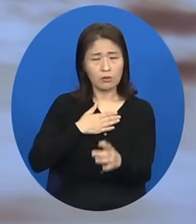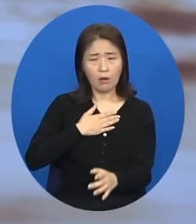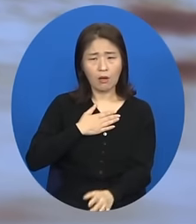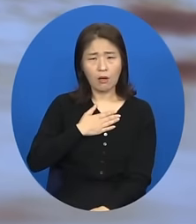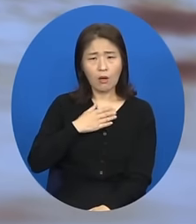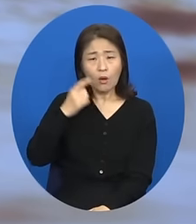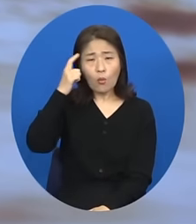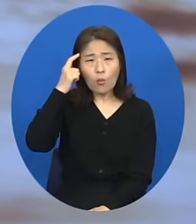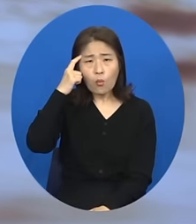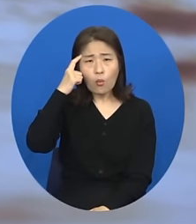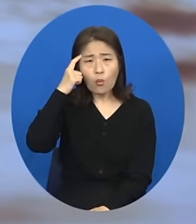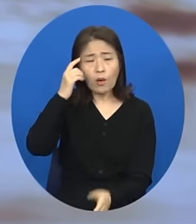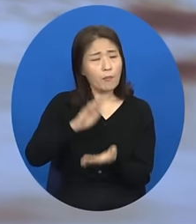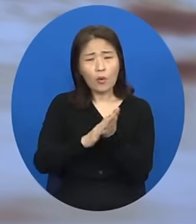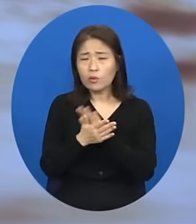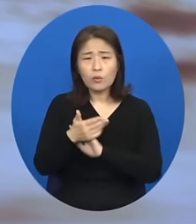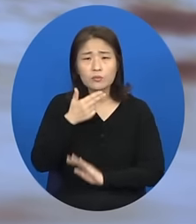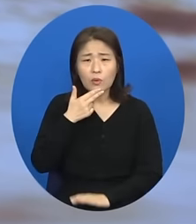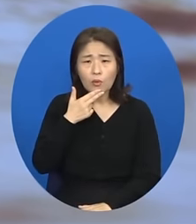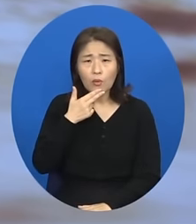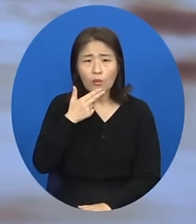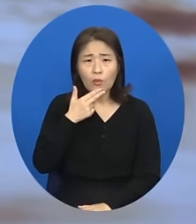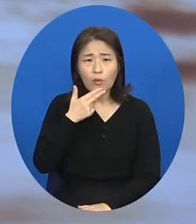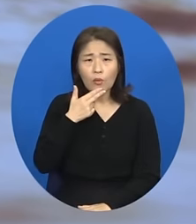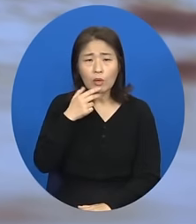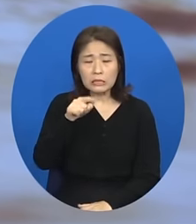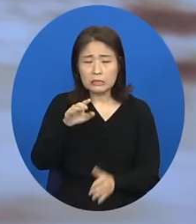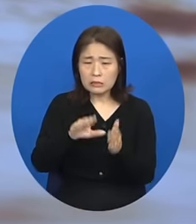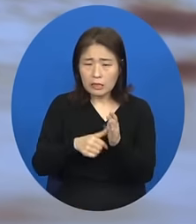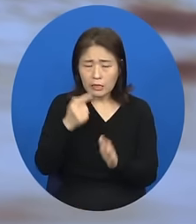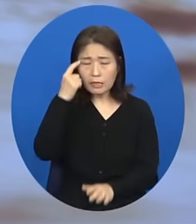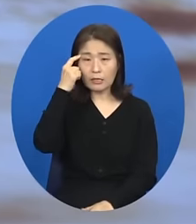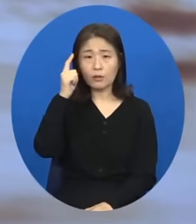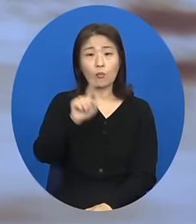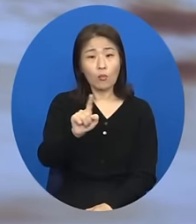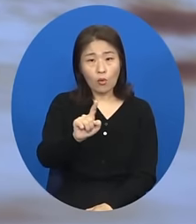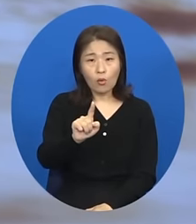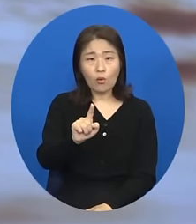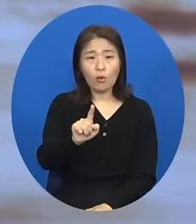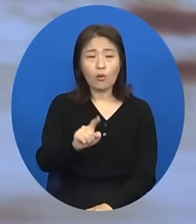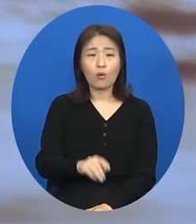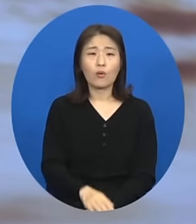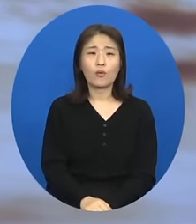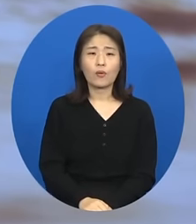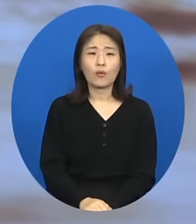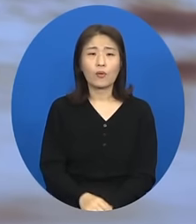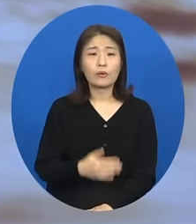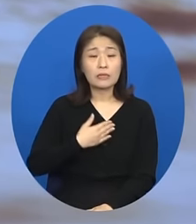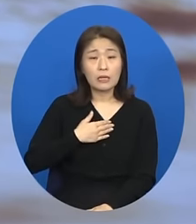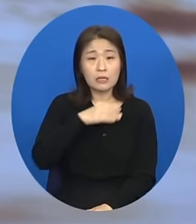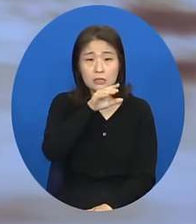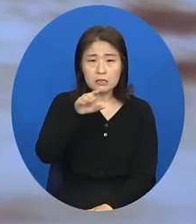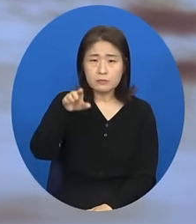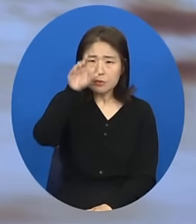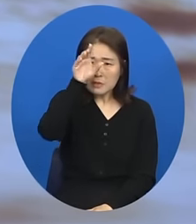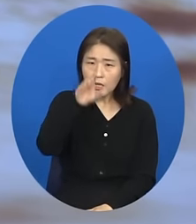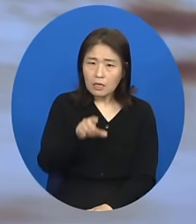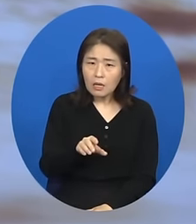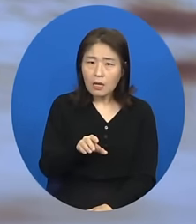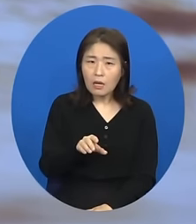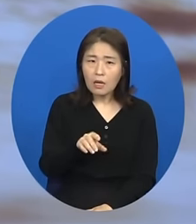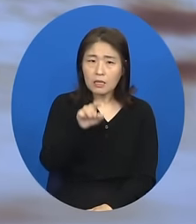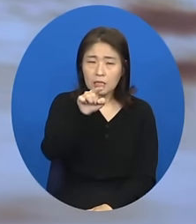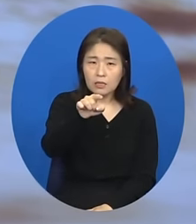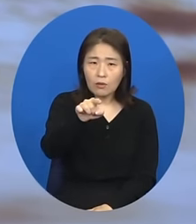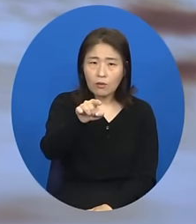했어요. 그러한 생각을 하다가 깨달은 한 가지가 있는데요, 그것은 제게 십자가는 처음 구원을